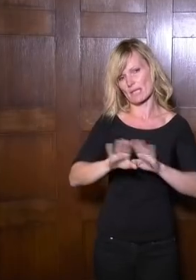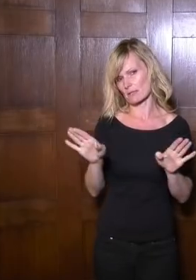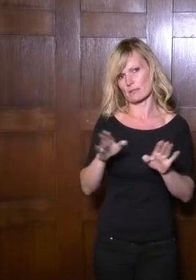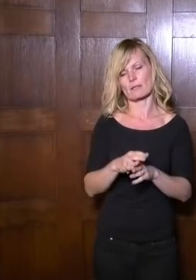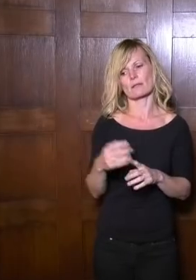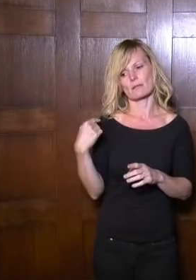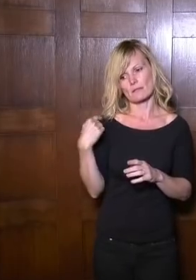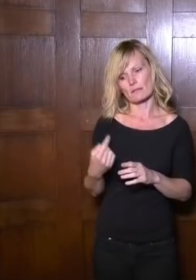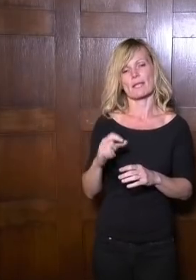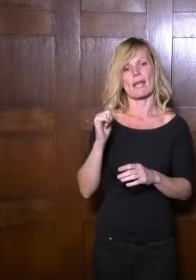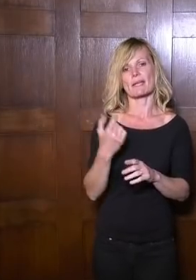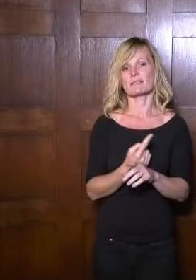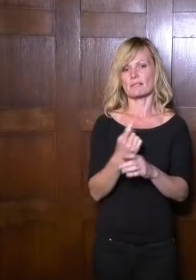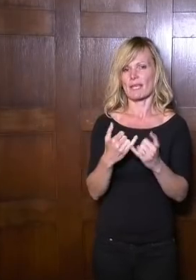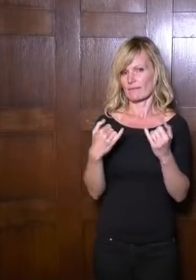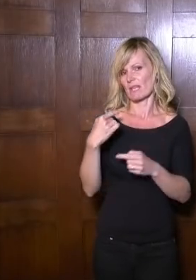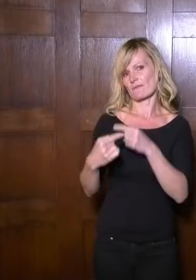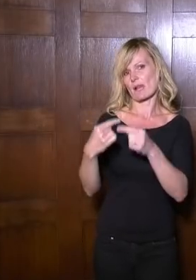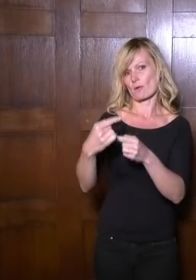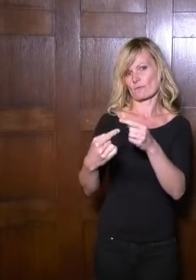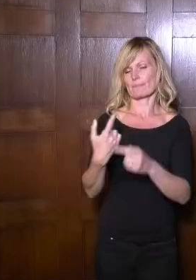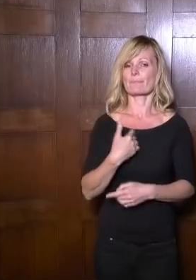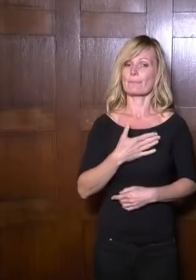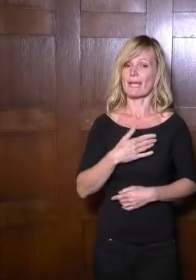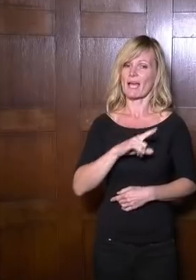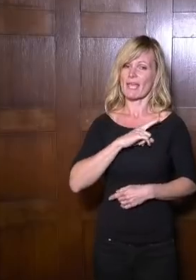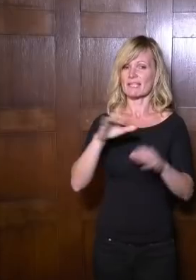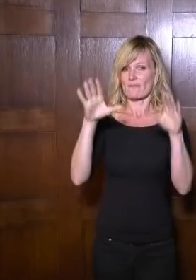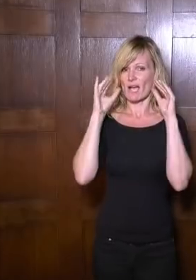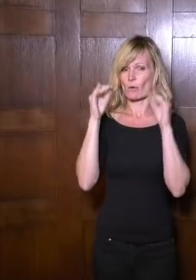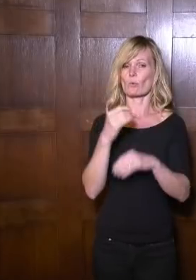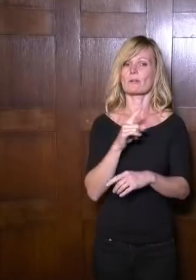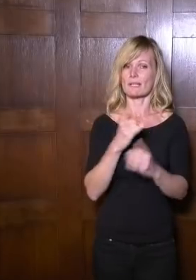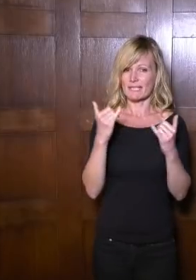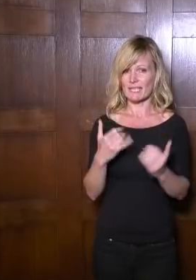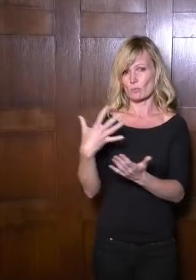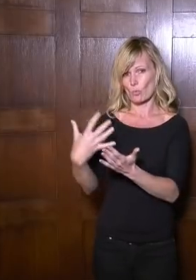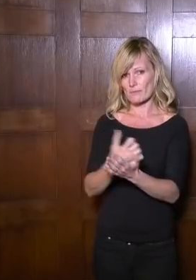Zeit verlaufen ist. Ich kann aus eigener Erfahrung sagen, wir fahren bei 35% Umsatz.